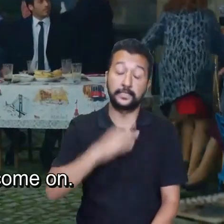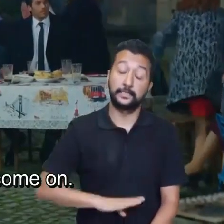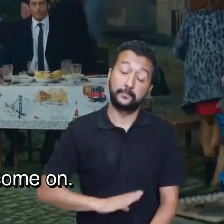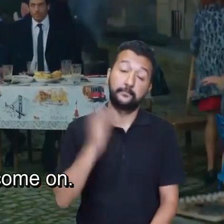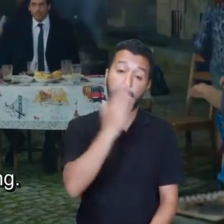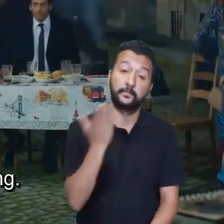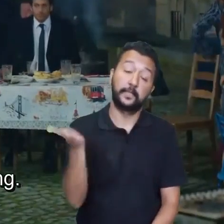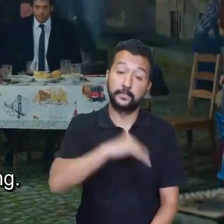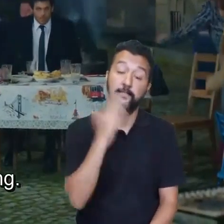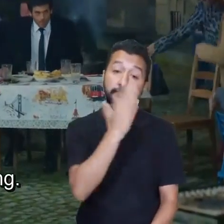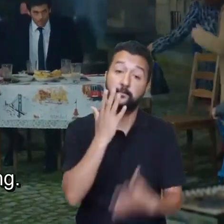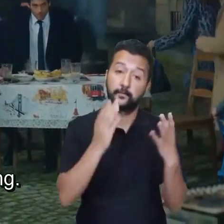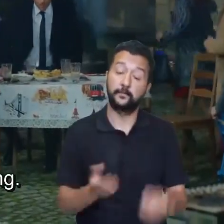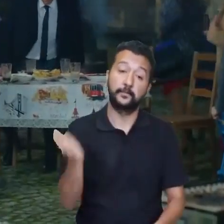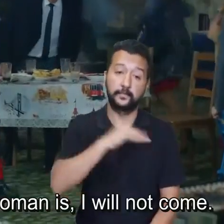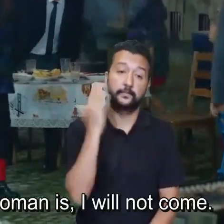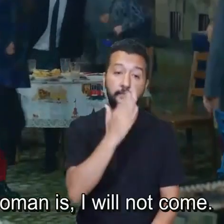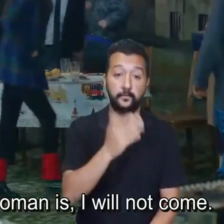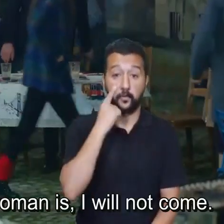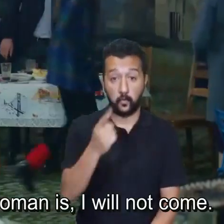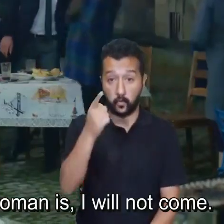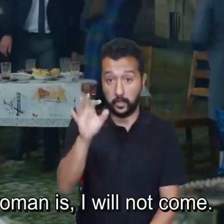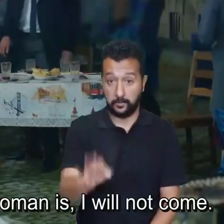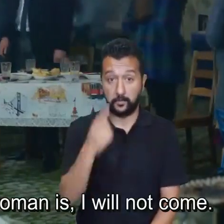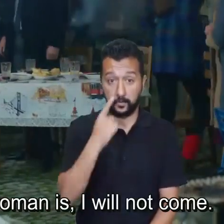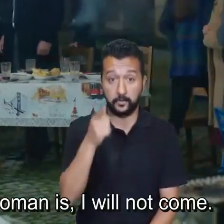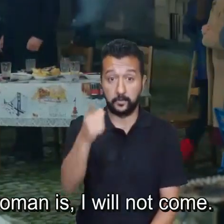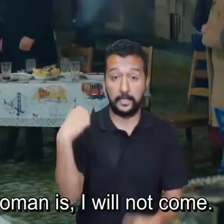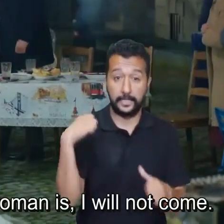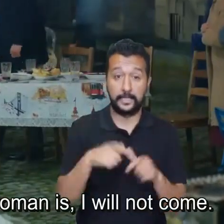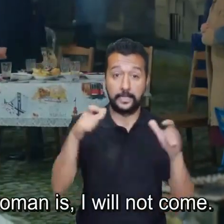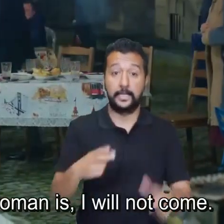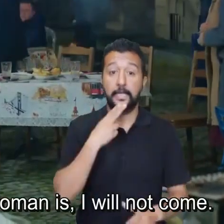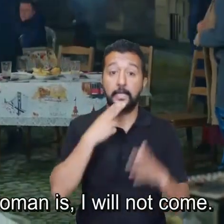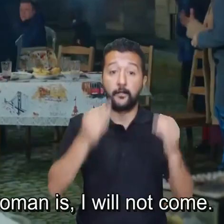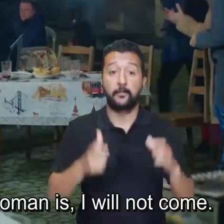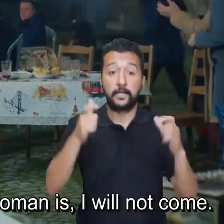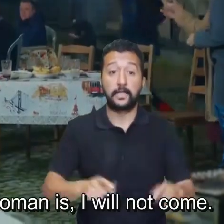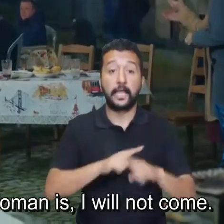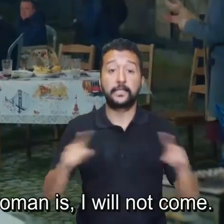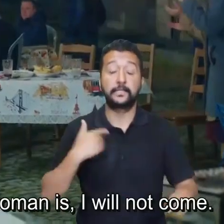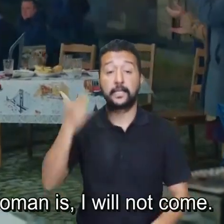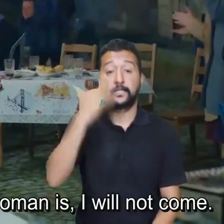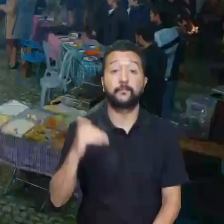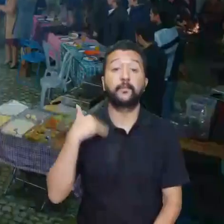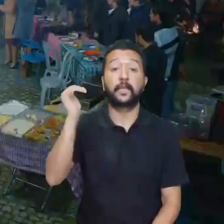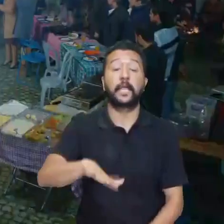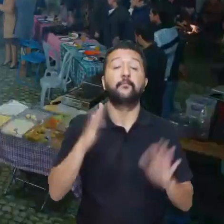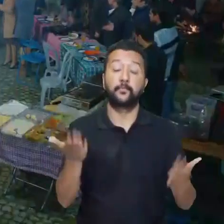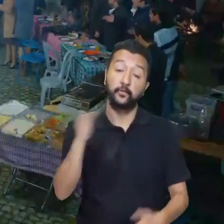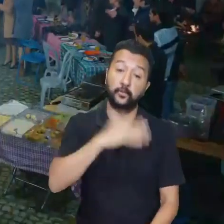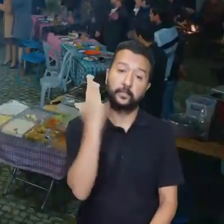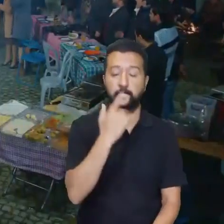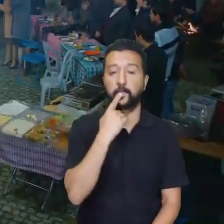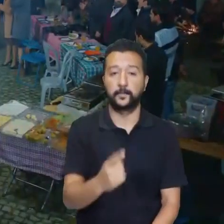hadi. Hadi oğlum. Kalkın, kalkın gidiyoruz hadi yürüyün. Görüyorsunuz değil mi? Bir daha bu kadının olduğu yere asla çağırmayın beni gelmem. Yürüyün